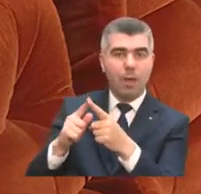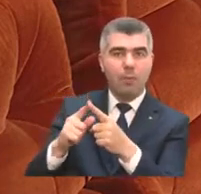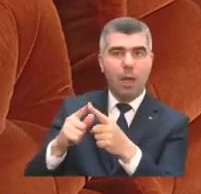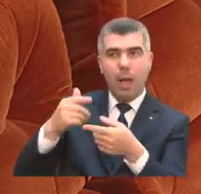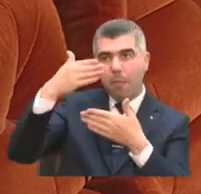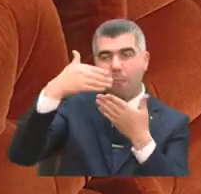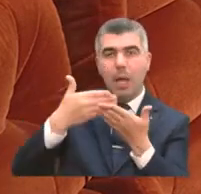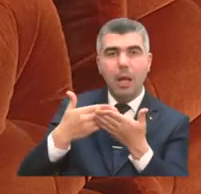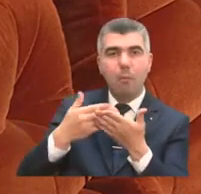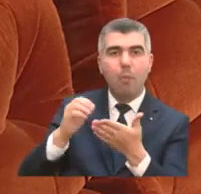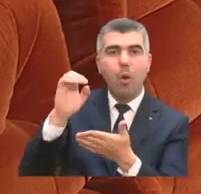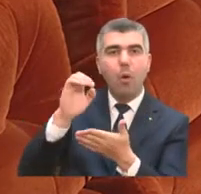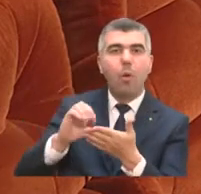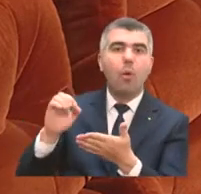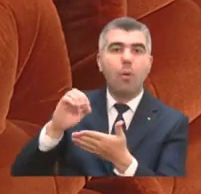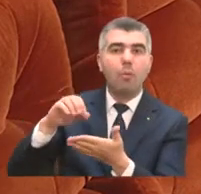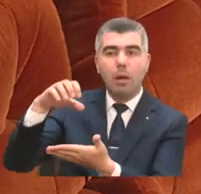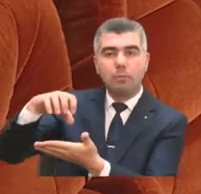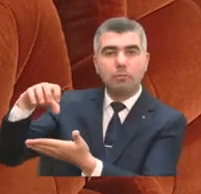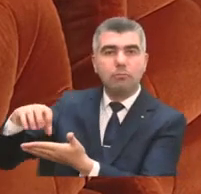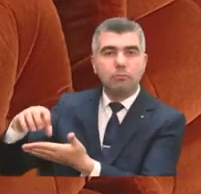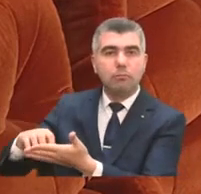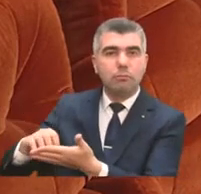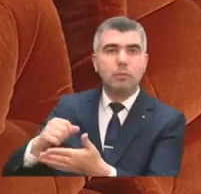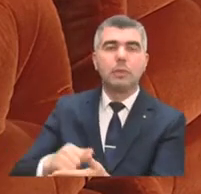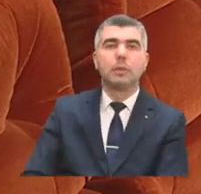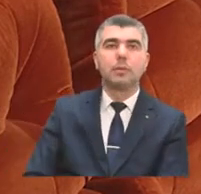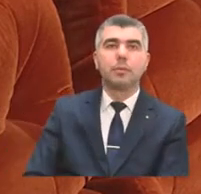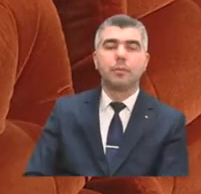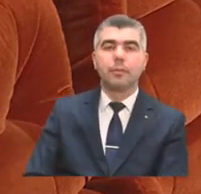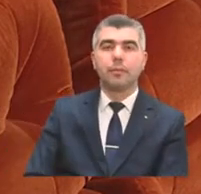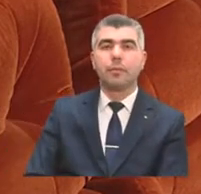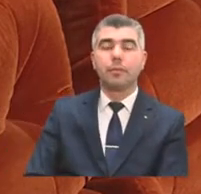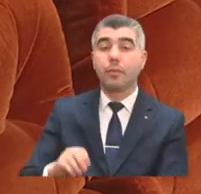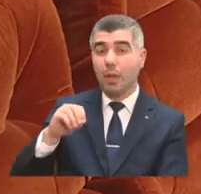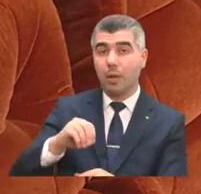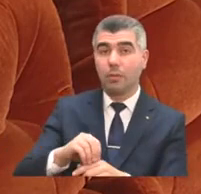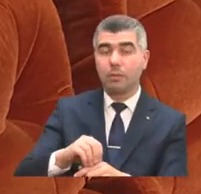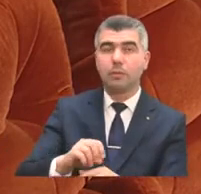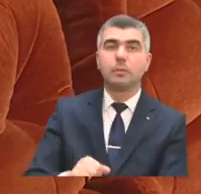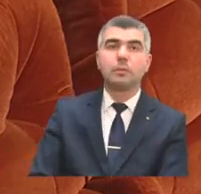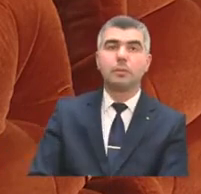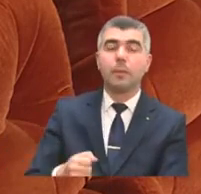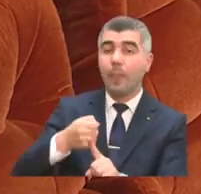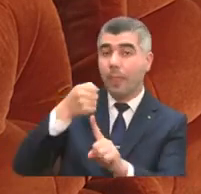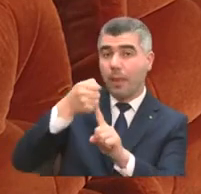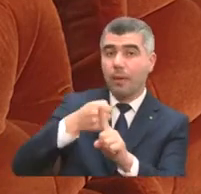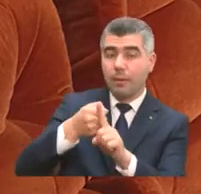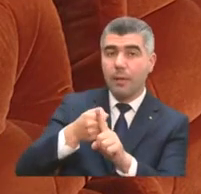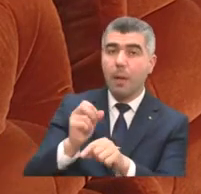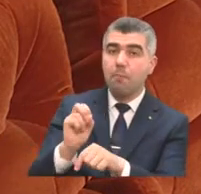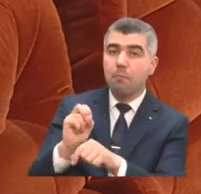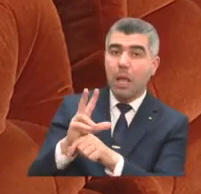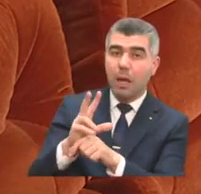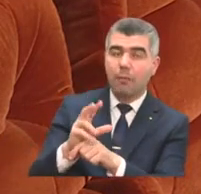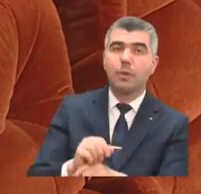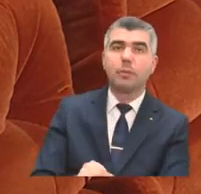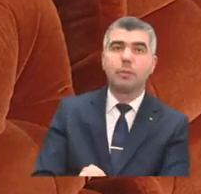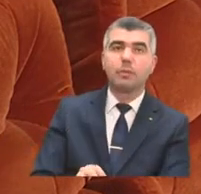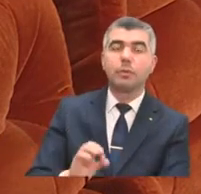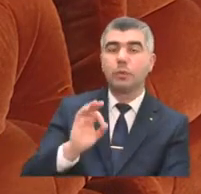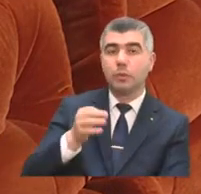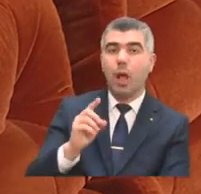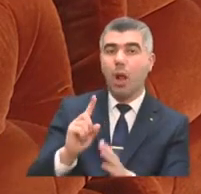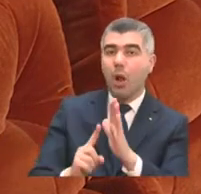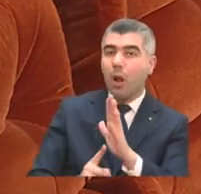المغرب بالموانئ الأوروبية. من جهة أخرى سهرا على راحة المسافرين اعتمدنا